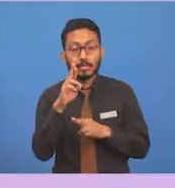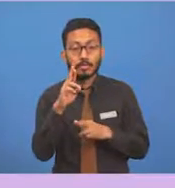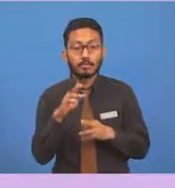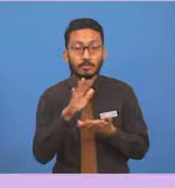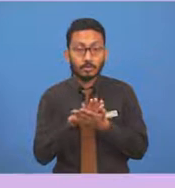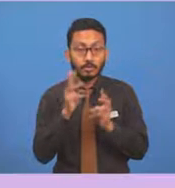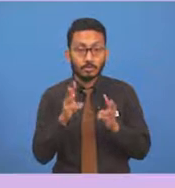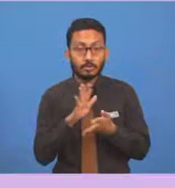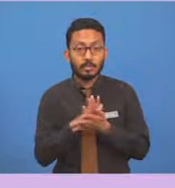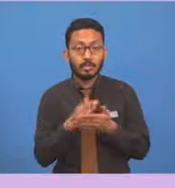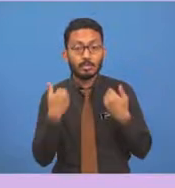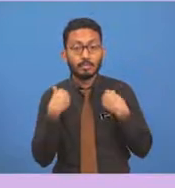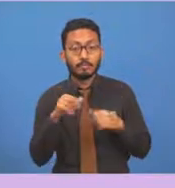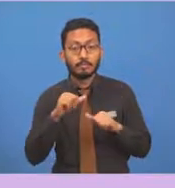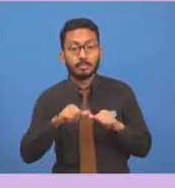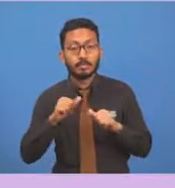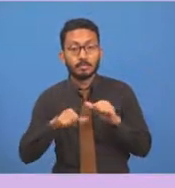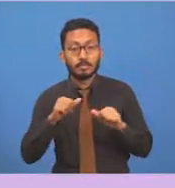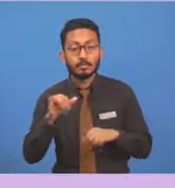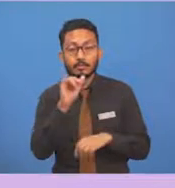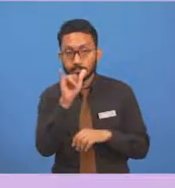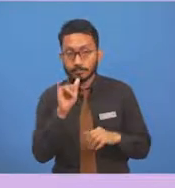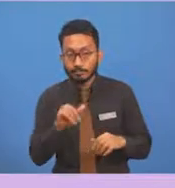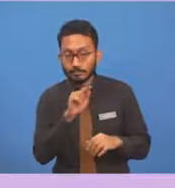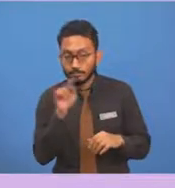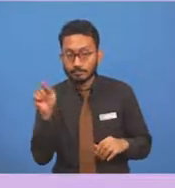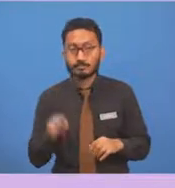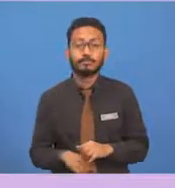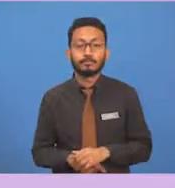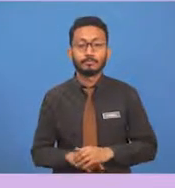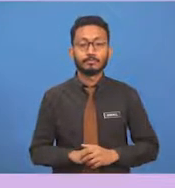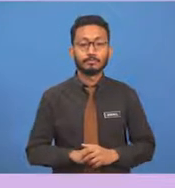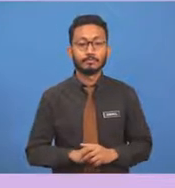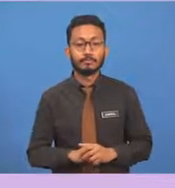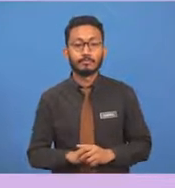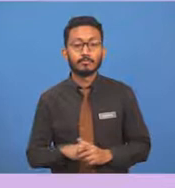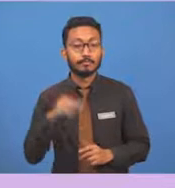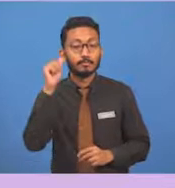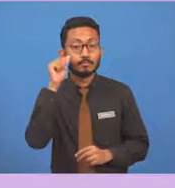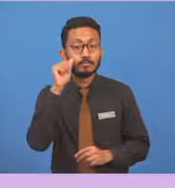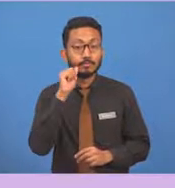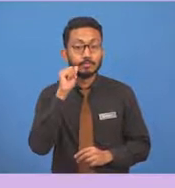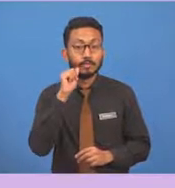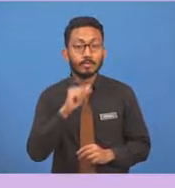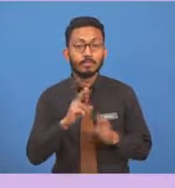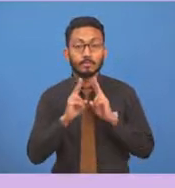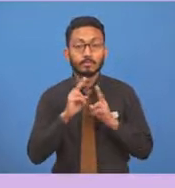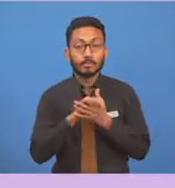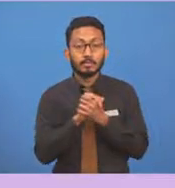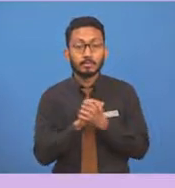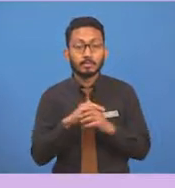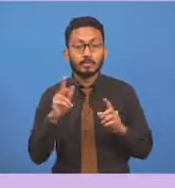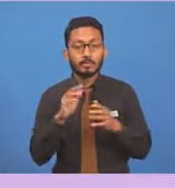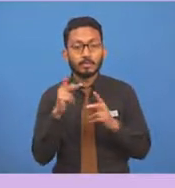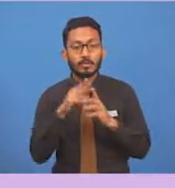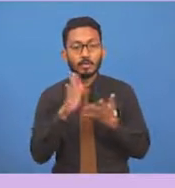4. Amna mengucapkan salam kepada warga sekolah apabila terjumpa. 5. Hubungan